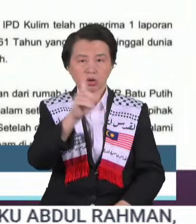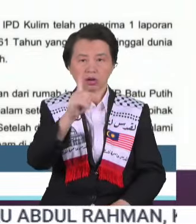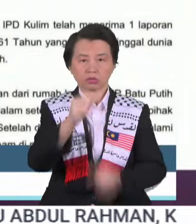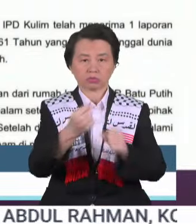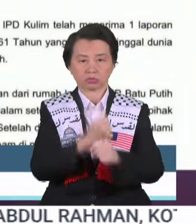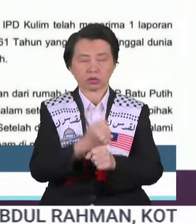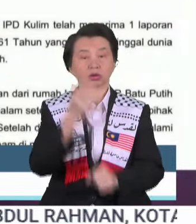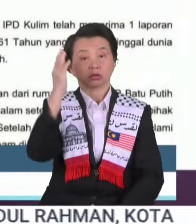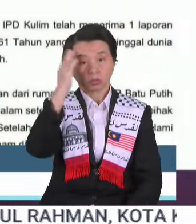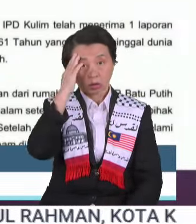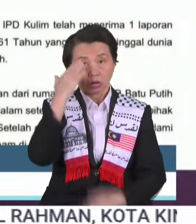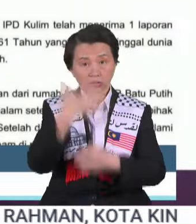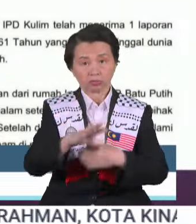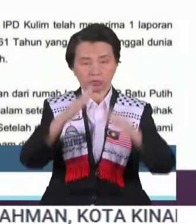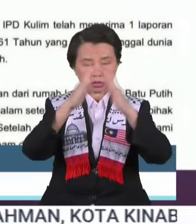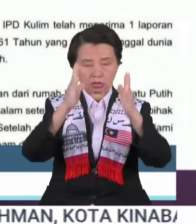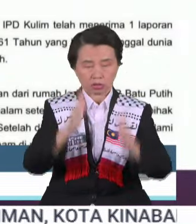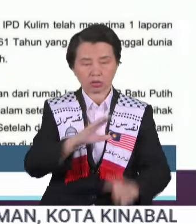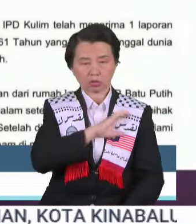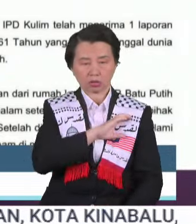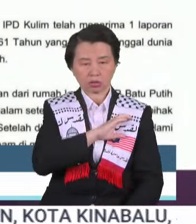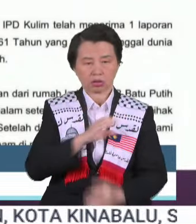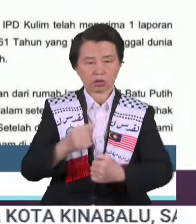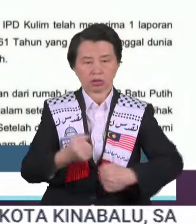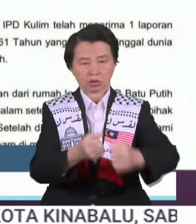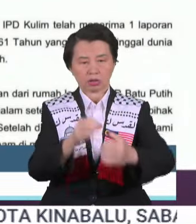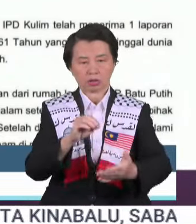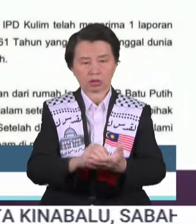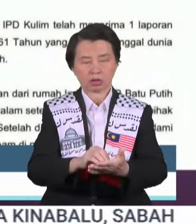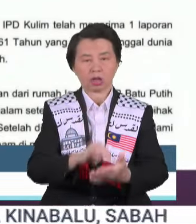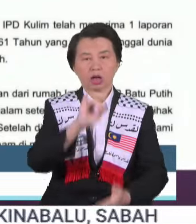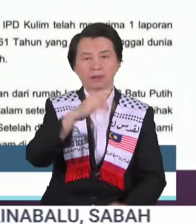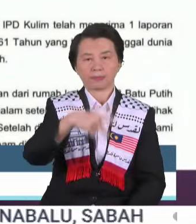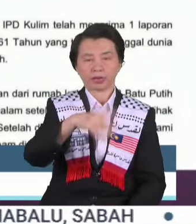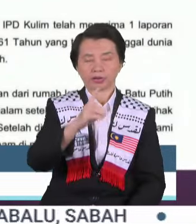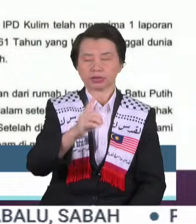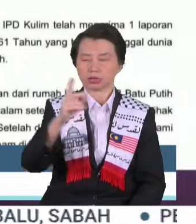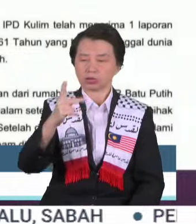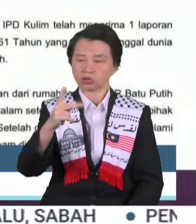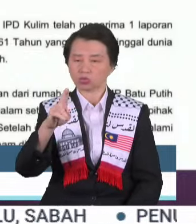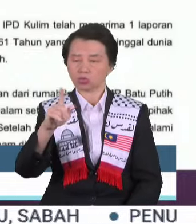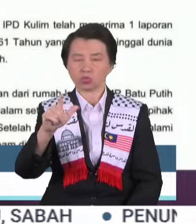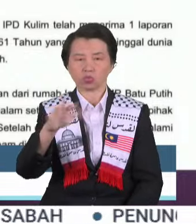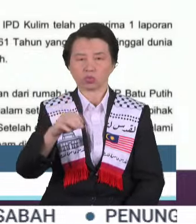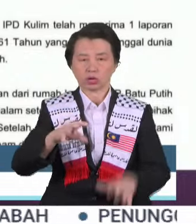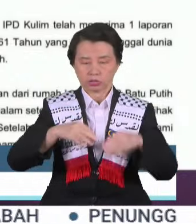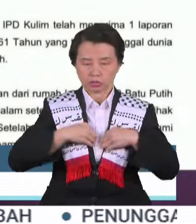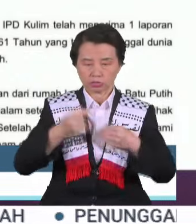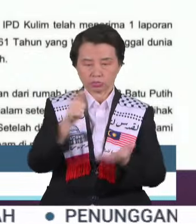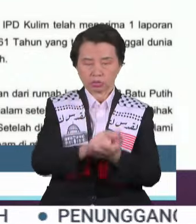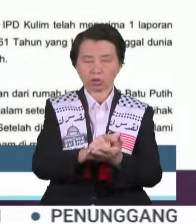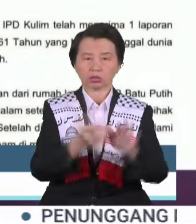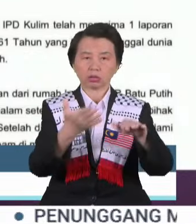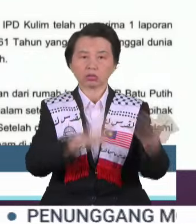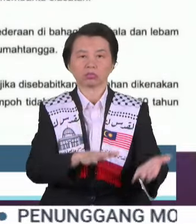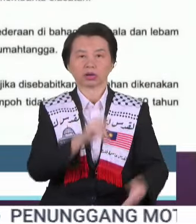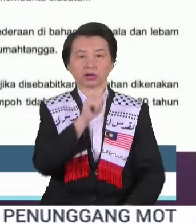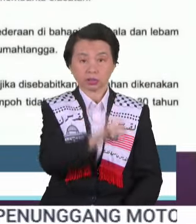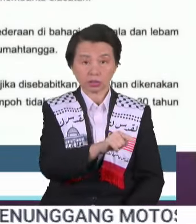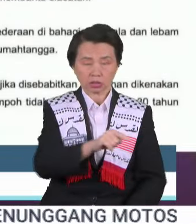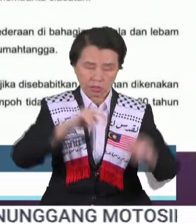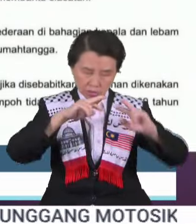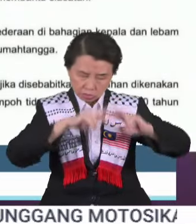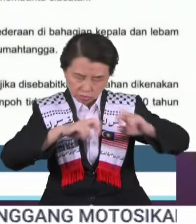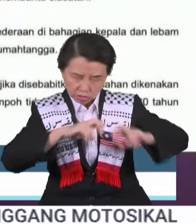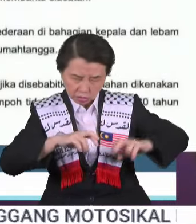itu diketahui selepas Balai Polis Sungai Kop, Ibu Pejabat Polis Daerah IPD Kulim menerima laporan kematian mangsa. Siasatan